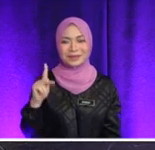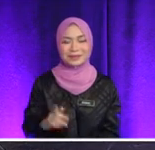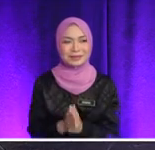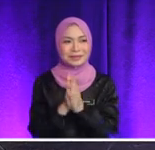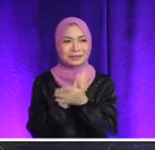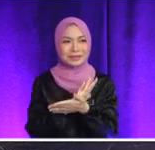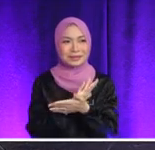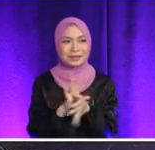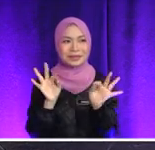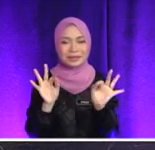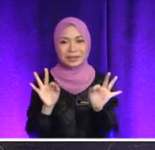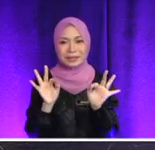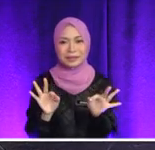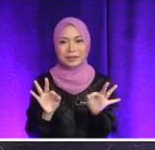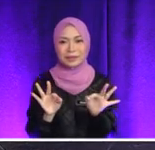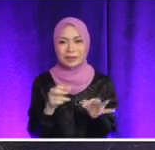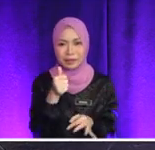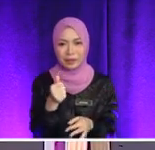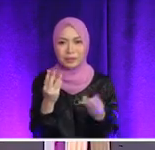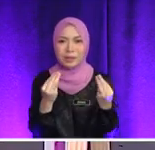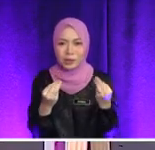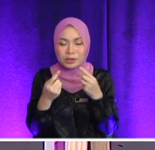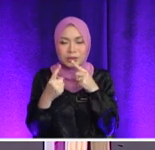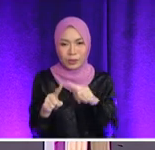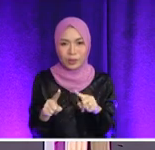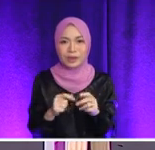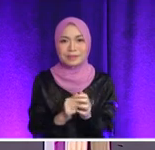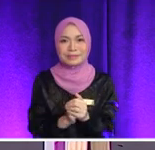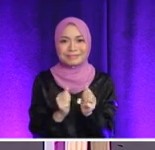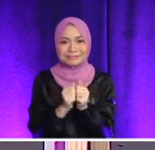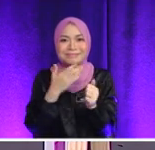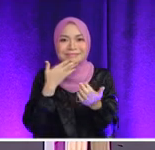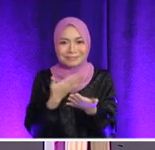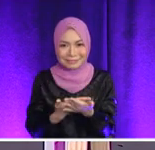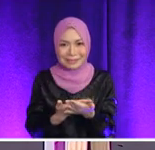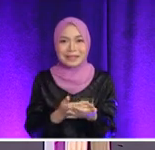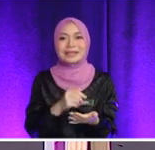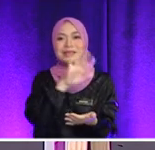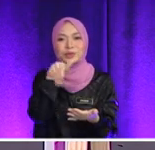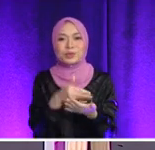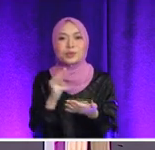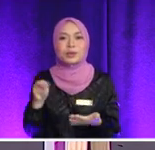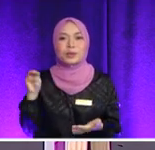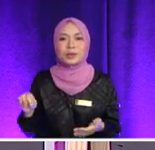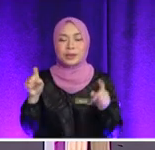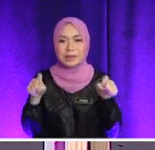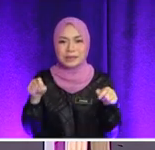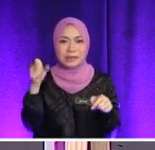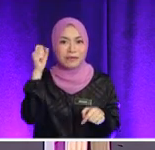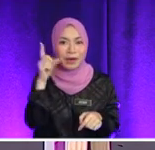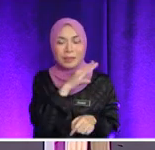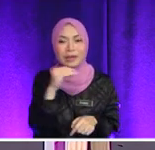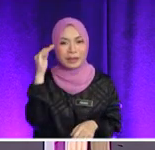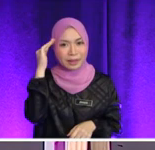kalau kamu Nak jawab lepas nih mesti tahu oke setiap satu sebab kalau